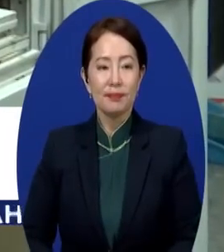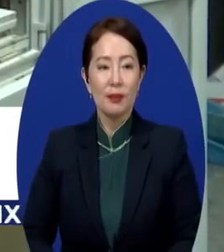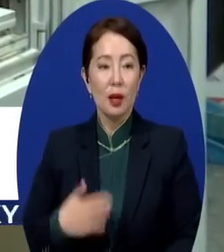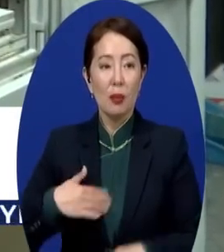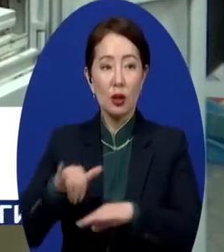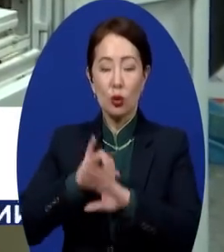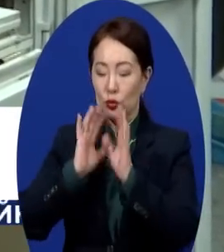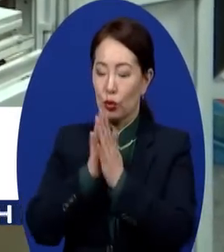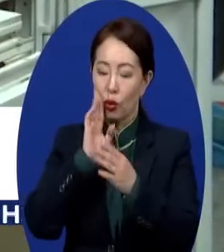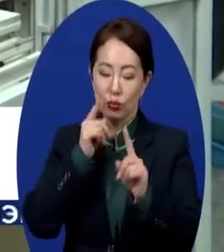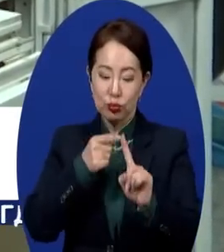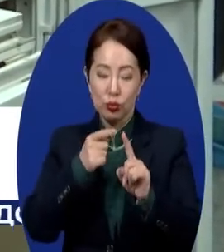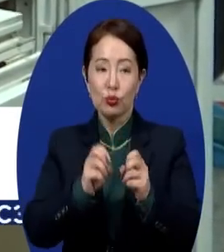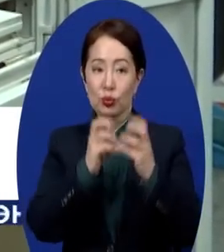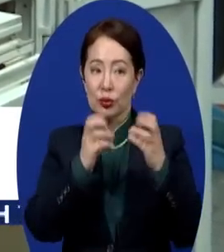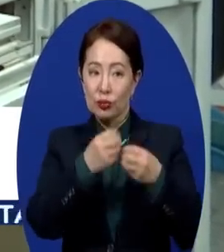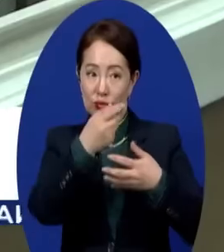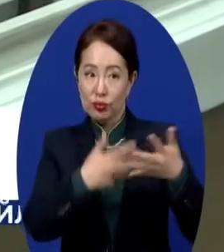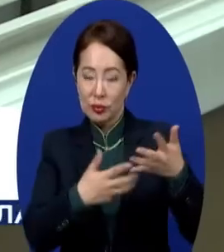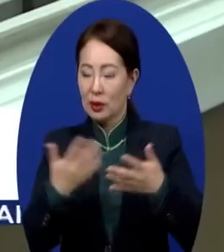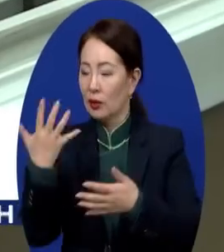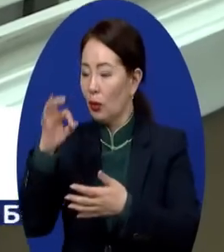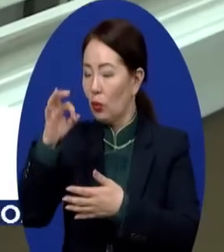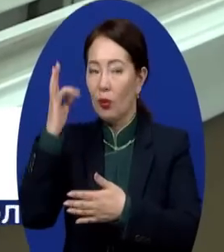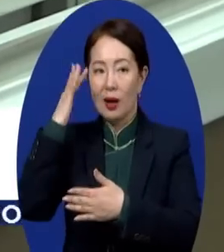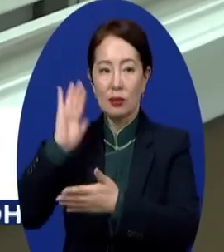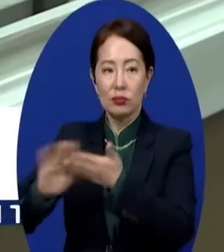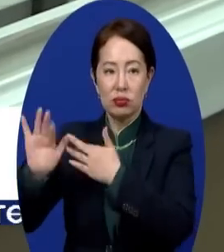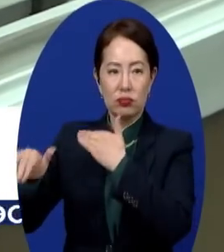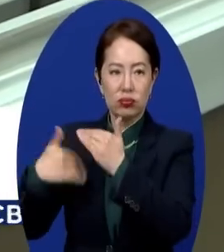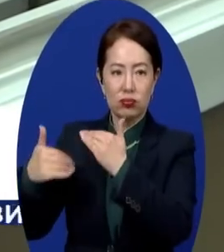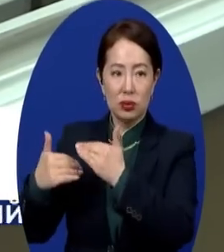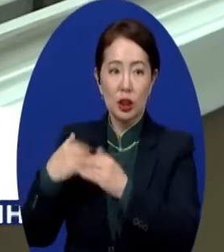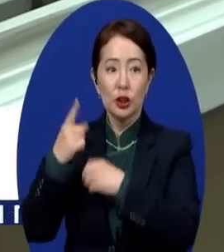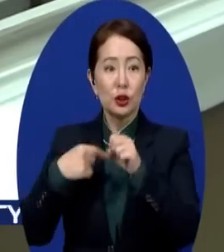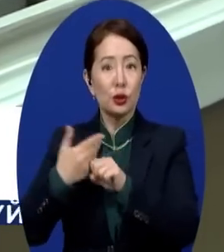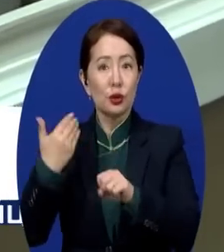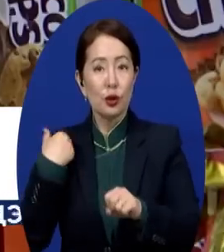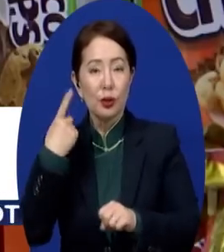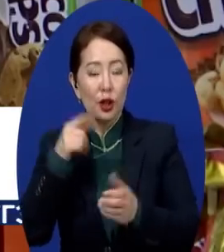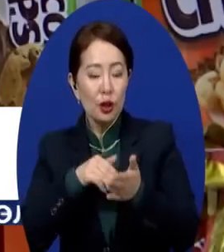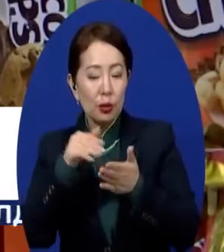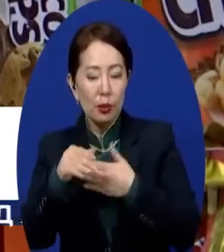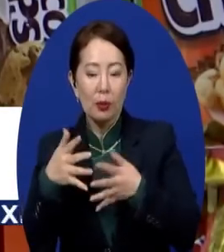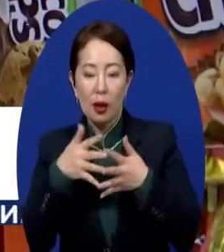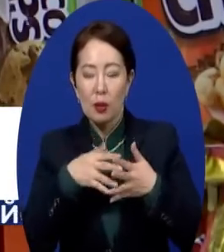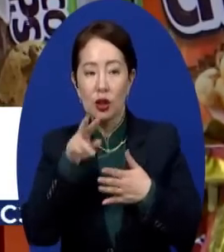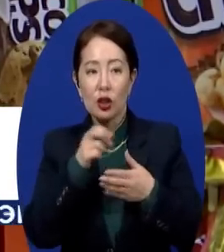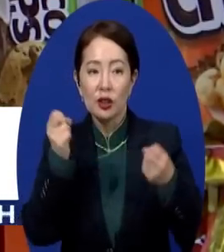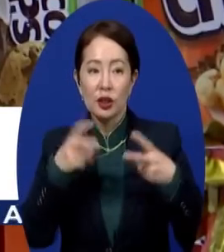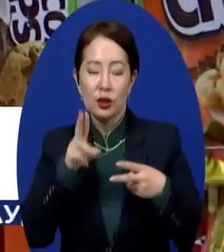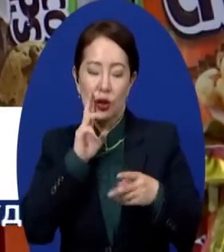Манай улс нийт хүнсний бүтээгдэхүүний 50% импортоор худалдаа авдаг. Өнгөрсөн жил хэлэхэд 1 тэрбум Америк долларт тэнцэх хүнсний бүтээгдэхүүний худалдаа авалт